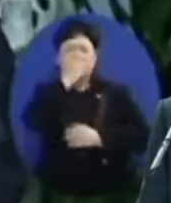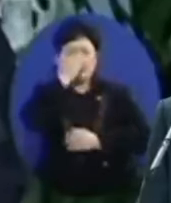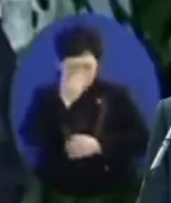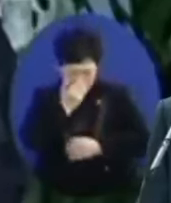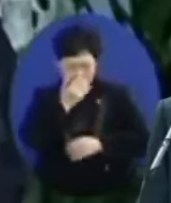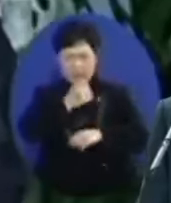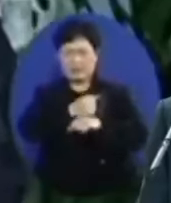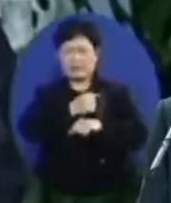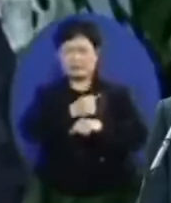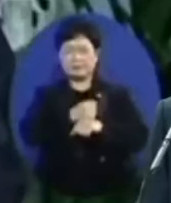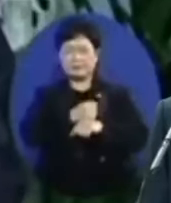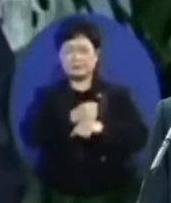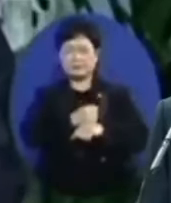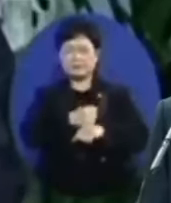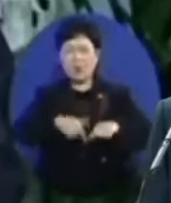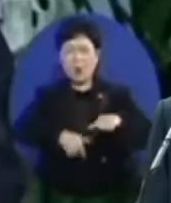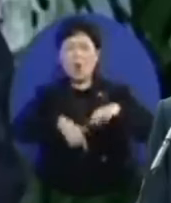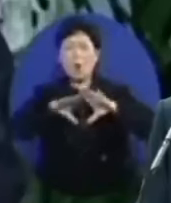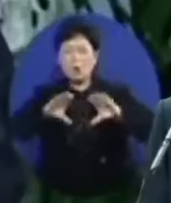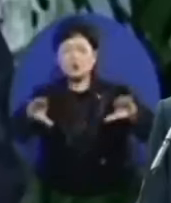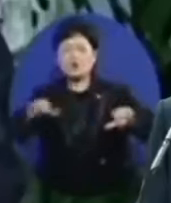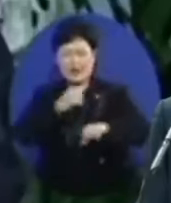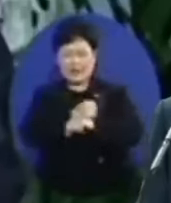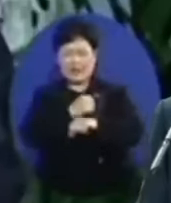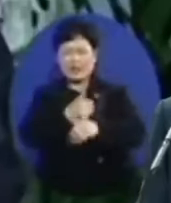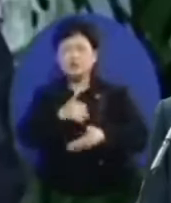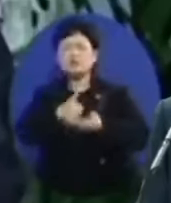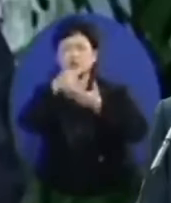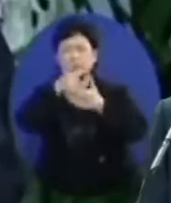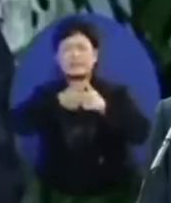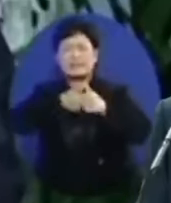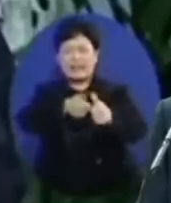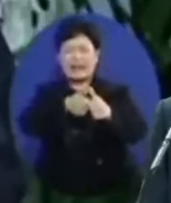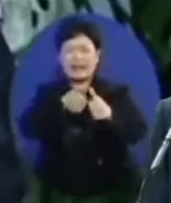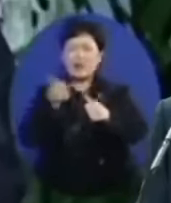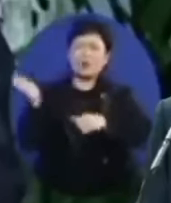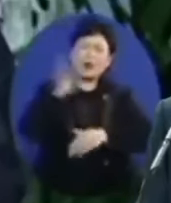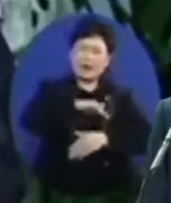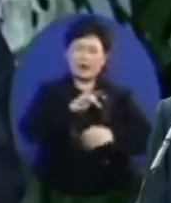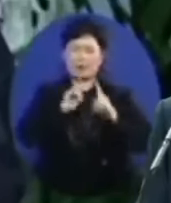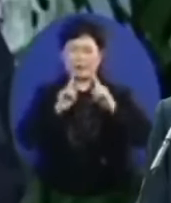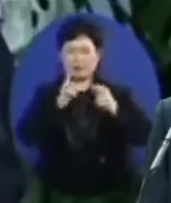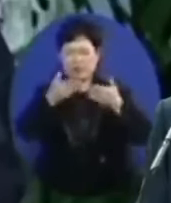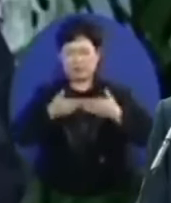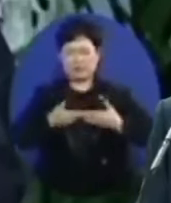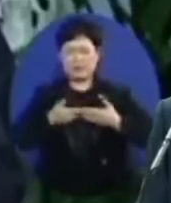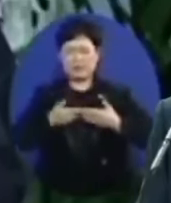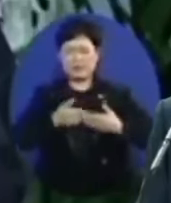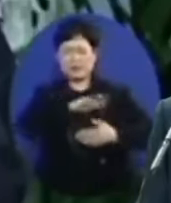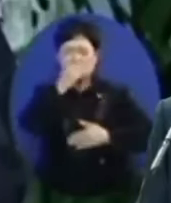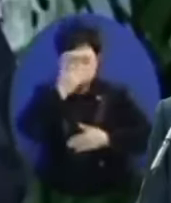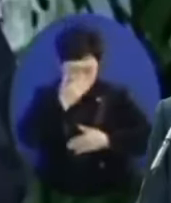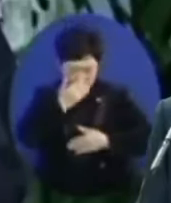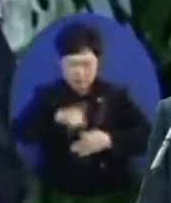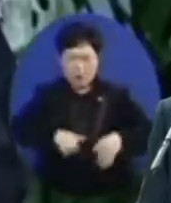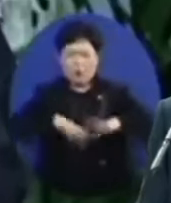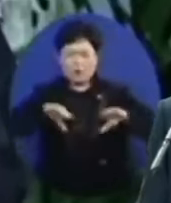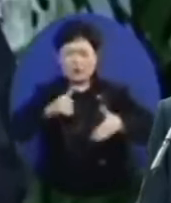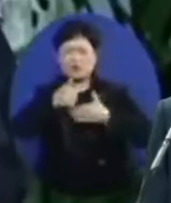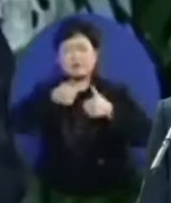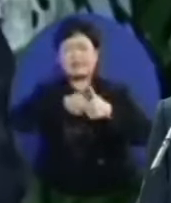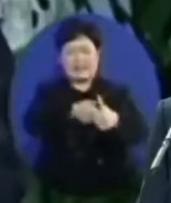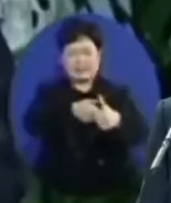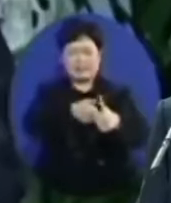겸손하게 온유하게 주님을 따라오라고 말씀하시는 것입니다. 주여, 우리가 겸손하고 온유하게 주를